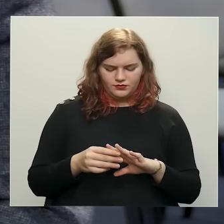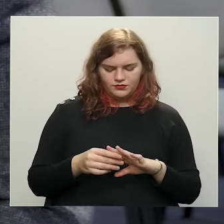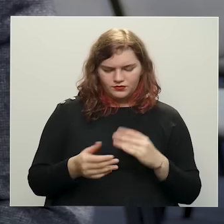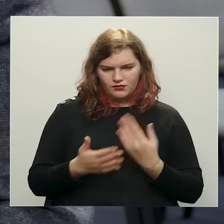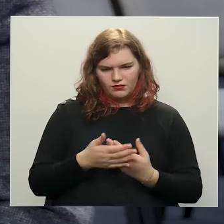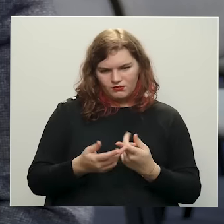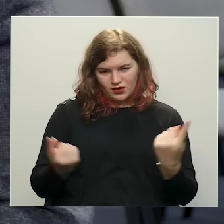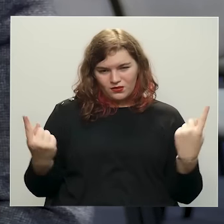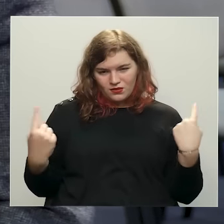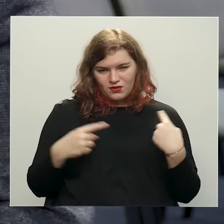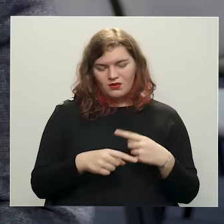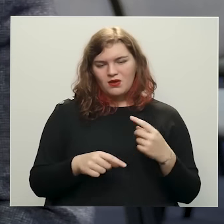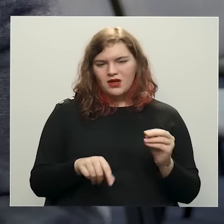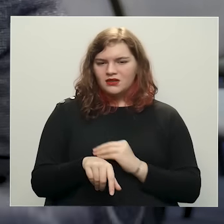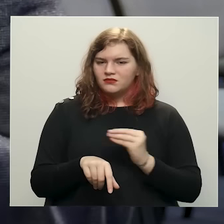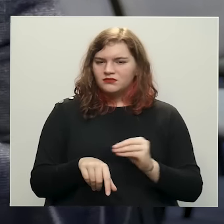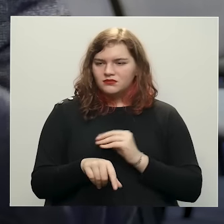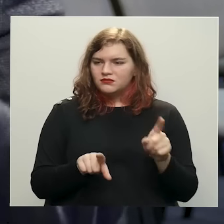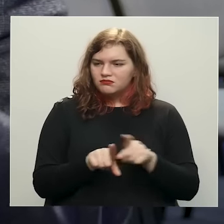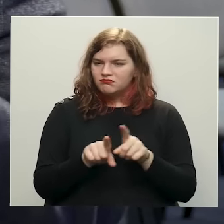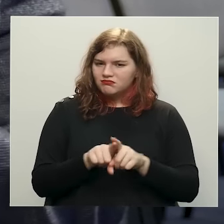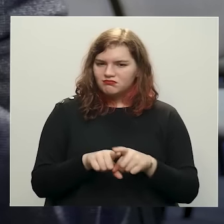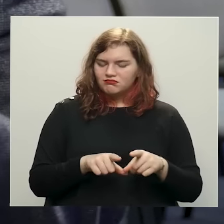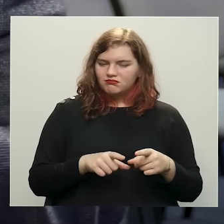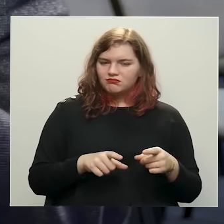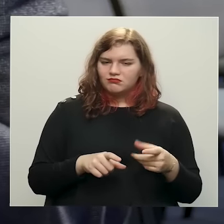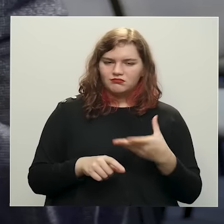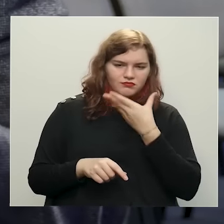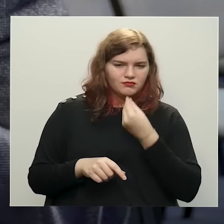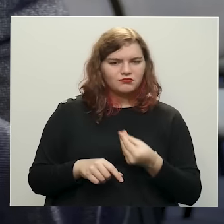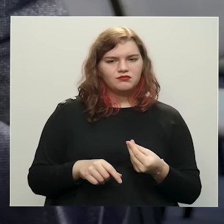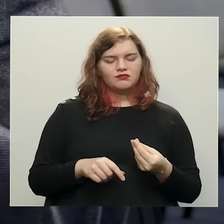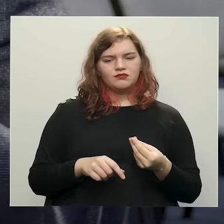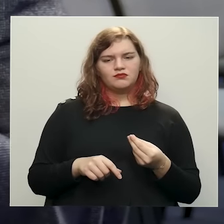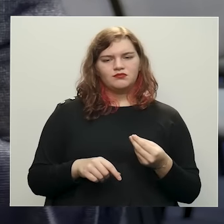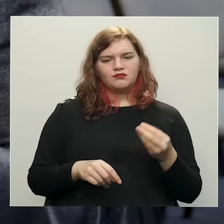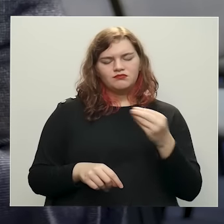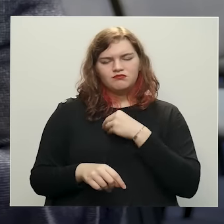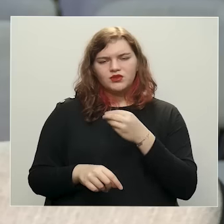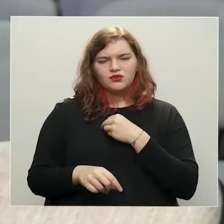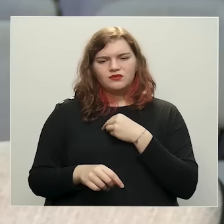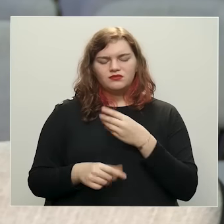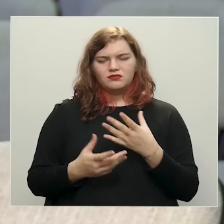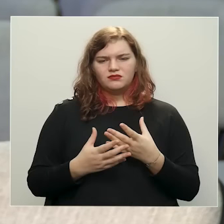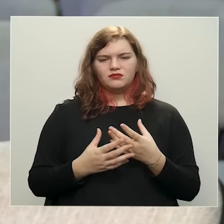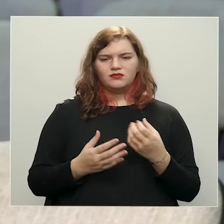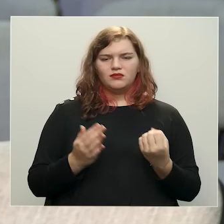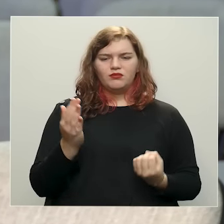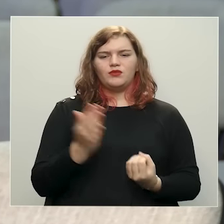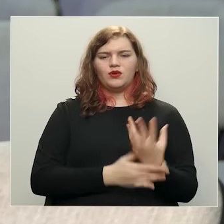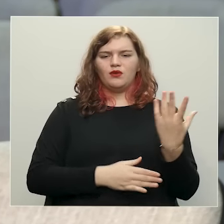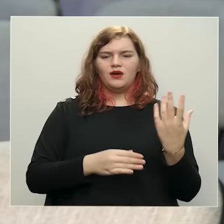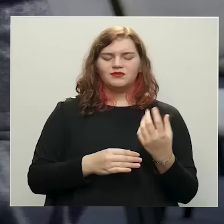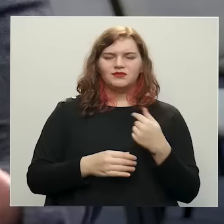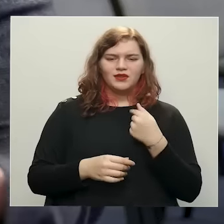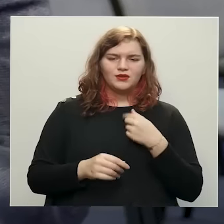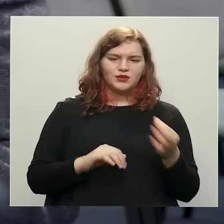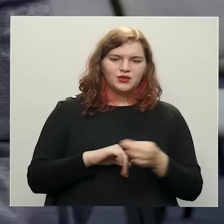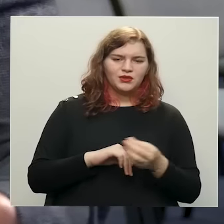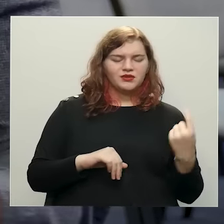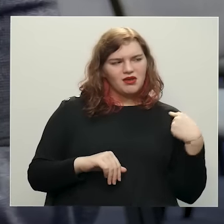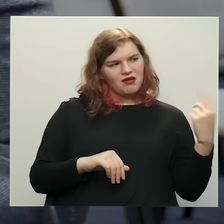Pentru noi a fost așa o, cum să vă spun eu, o încărcătură spirituală, proaspăt întors, eu și soția